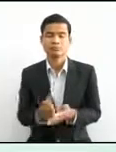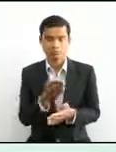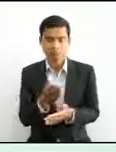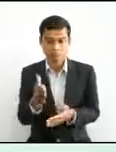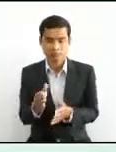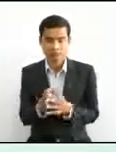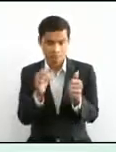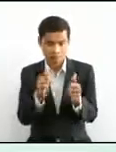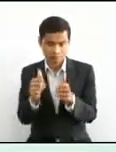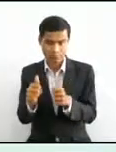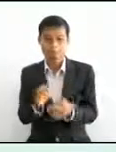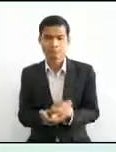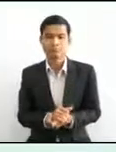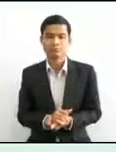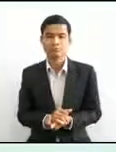là nó có một đồng tiết má